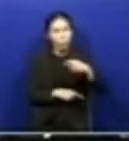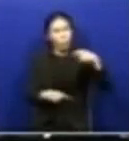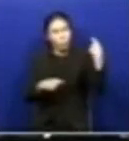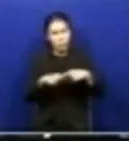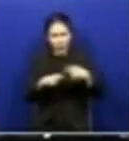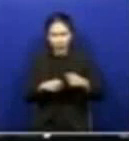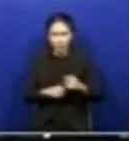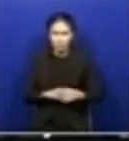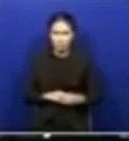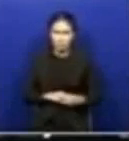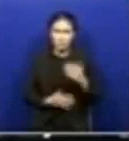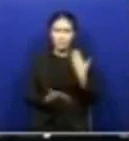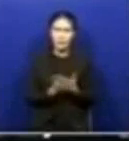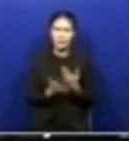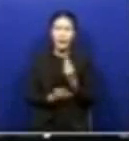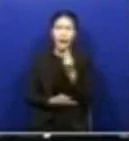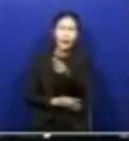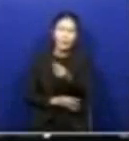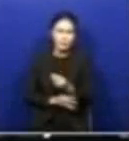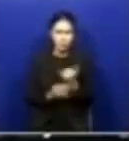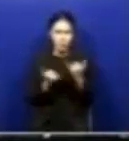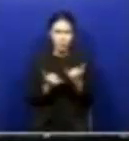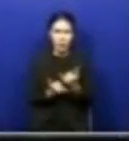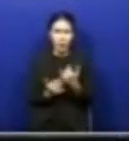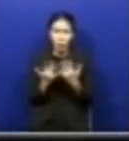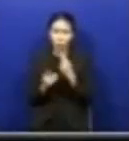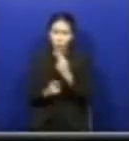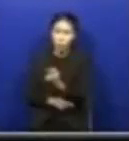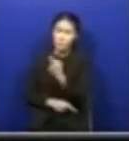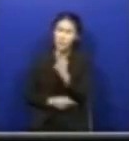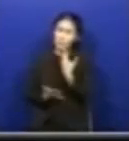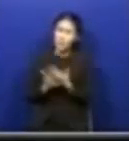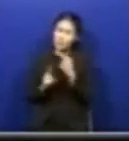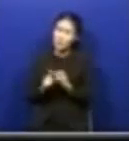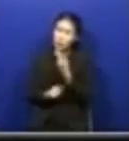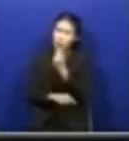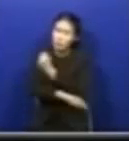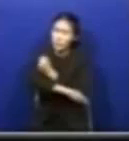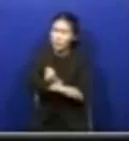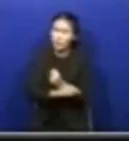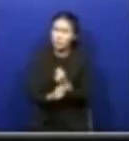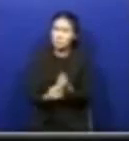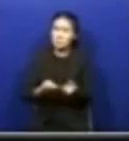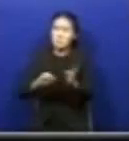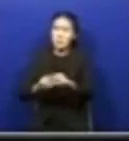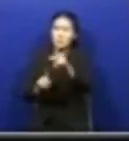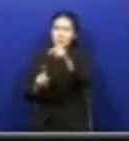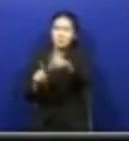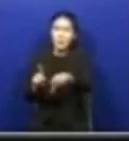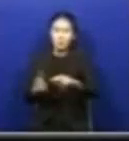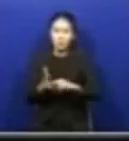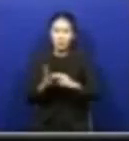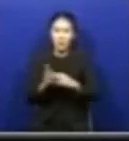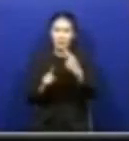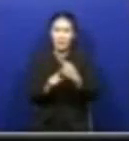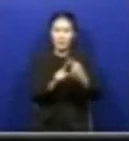ฉะนั้นให้เงินเขาไปเลยนี่เขาลอกถามว่าเมื่อไหร่จะให้เขาค่าตอบแทนก็ขึ้นให้เขาพันหนึ่งหลายเดือนแล้วก็ค้าง